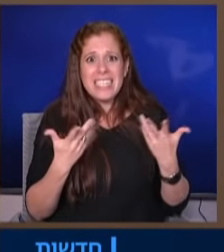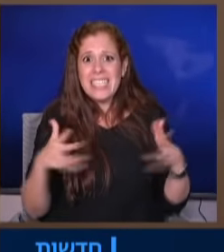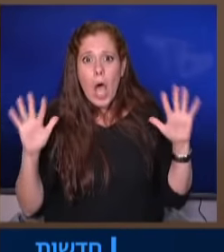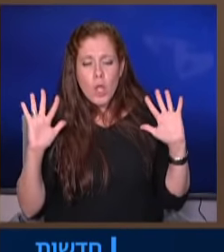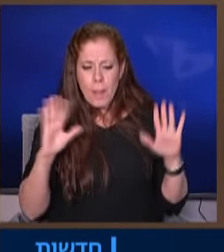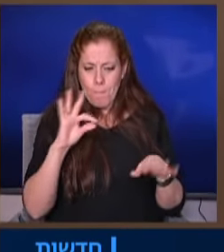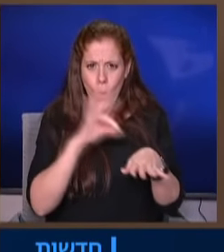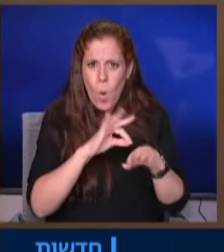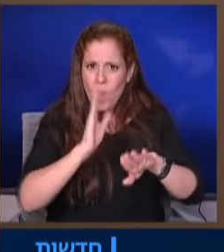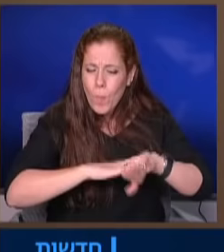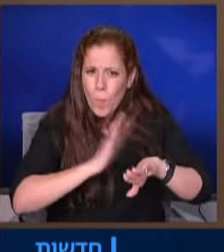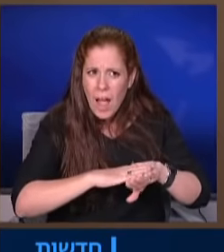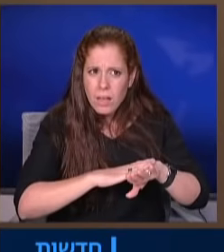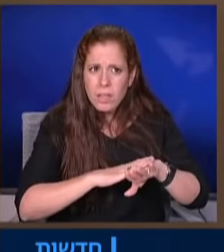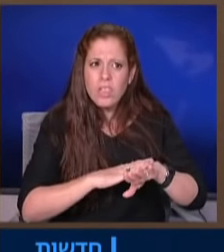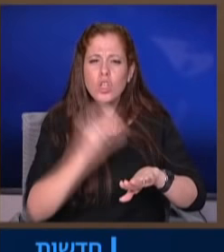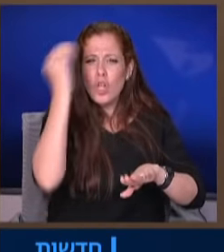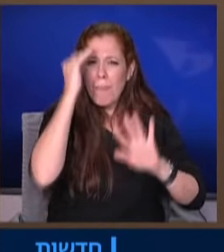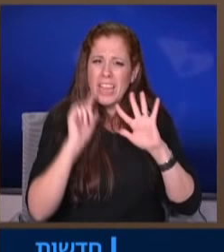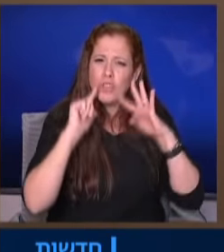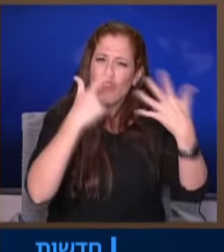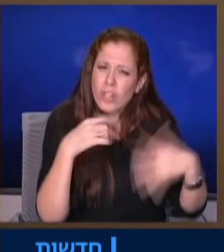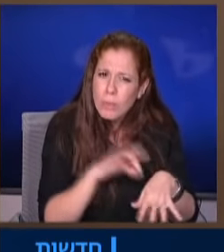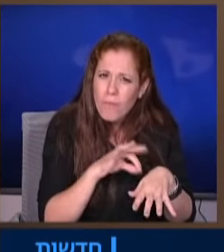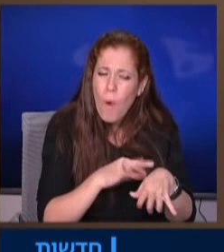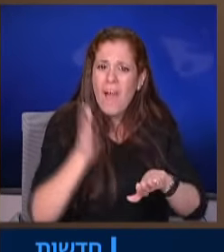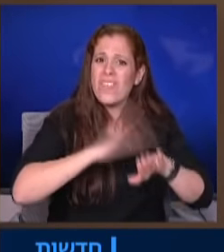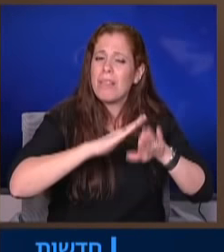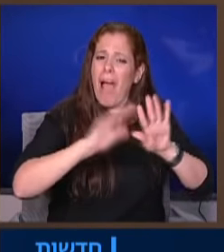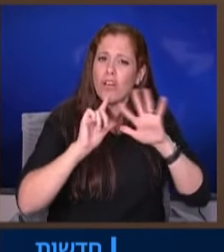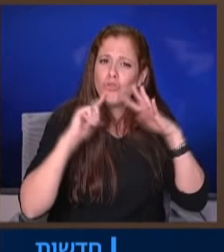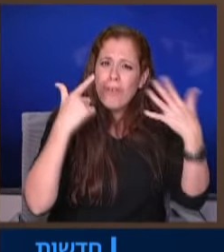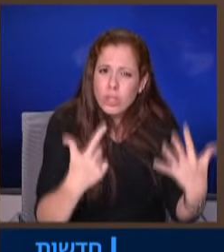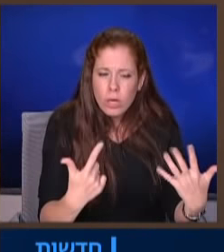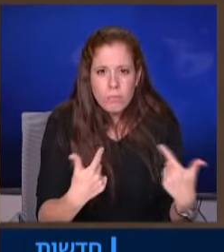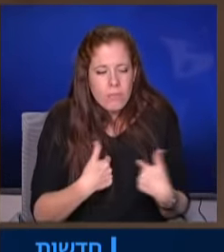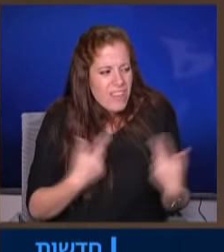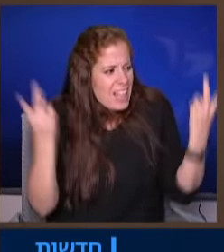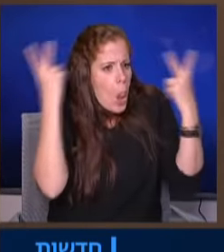מומחה, שלמד 7 שנים רפואה והתמחה 7 שנים, ואני לא מבינה בכלל איך הוא מעז לעשות דבר